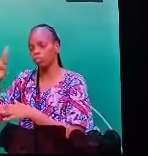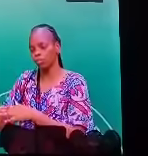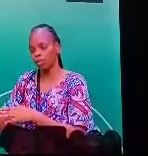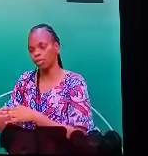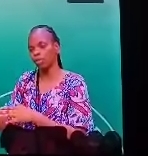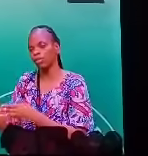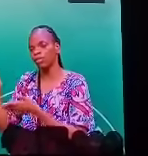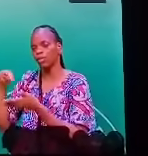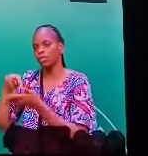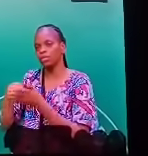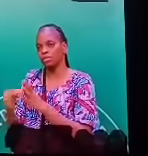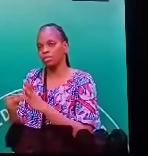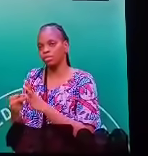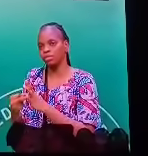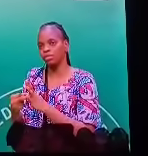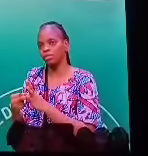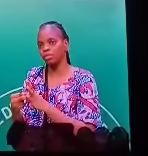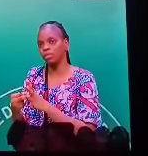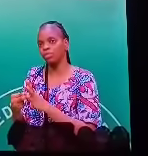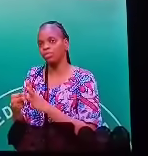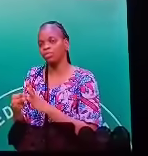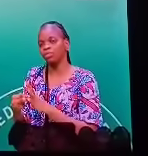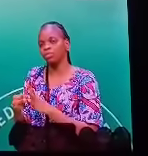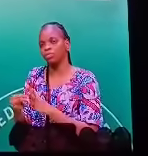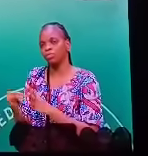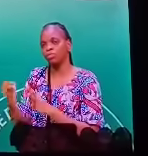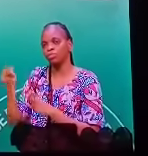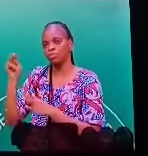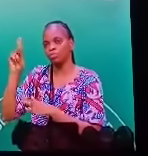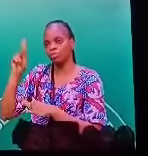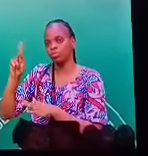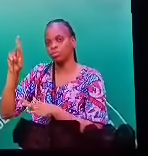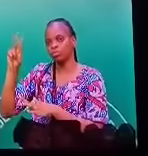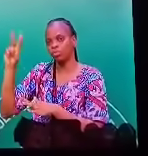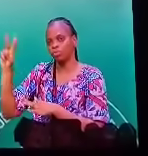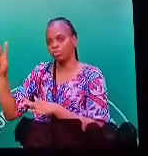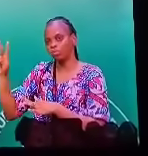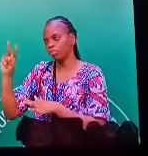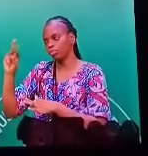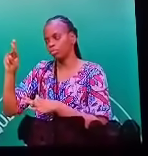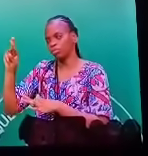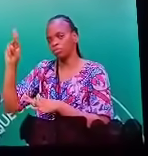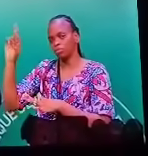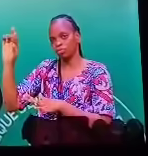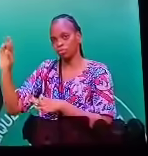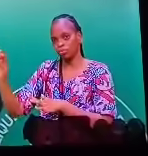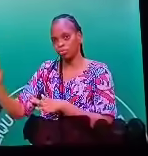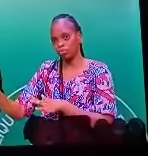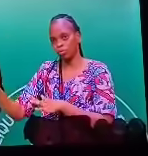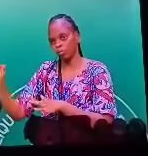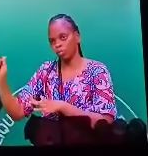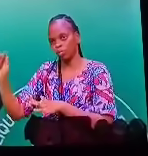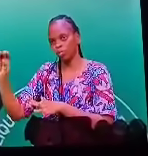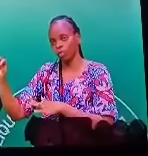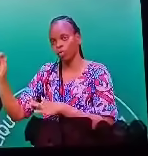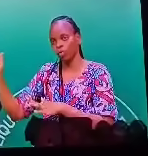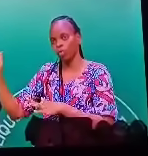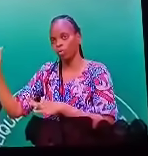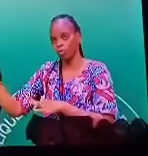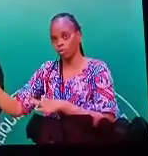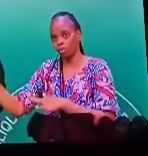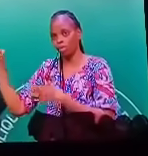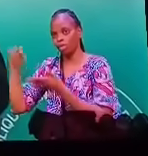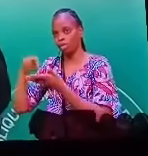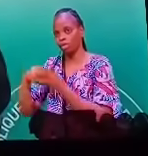Et donc, c'est le prétexte permanent pour faire. Comment voulez-vous alors commencer la charité par ceux qui doivent prendre des avions,